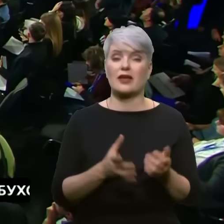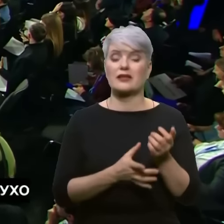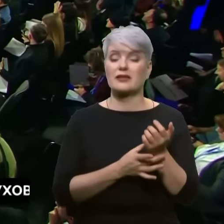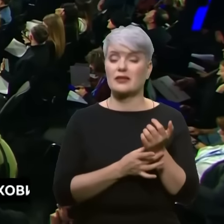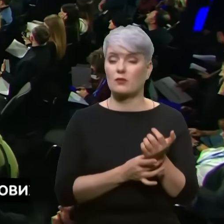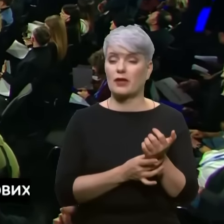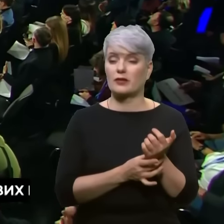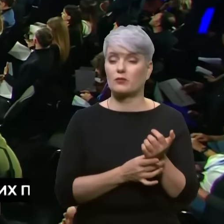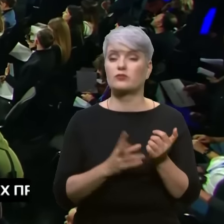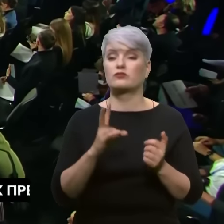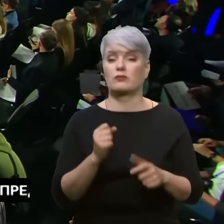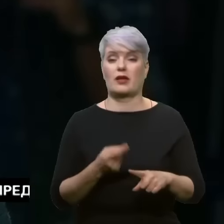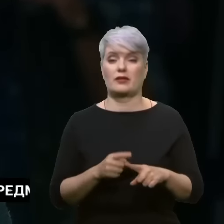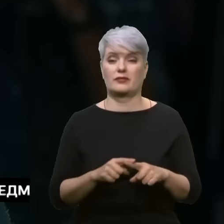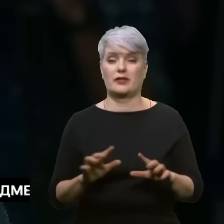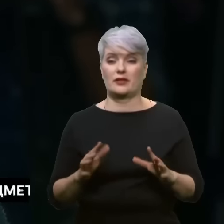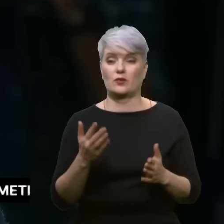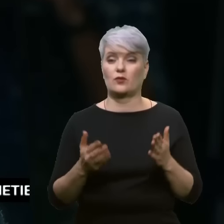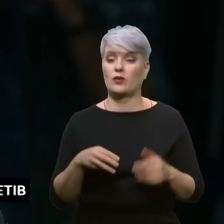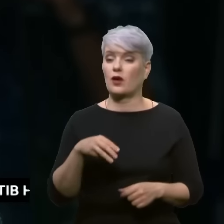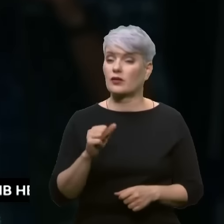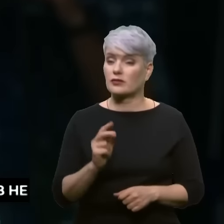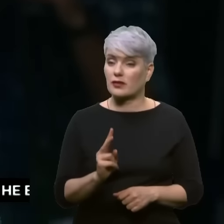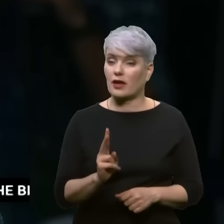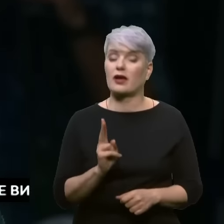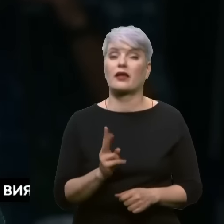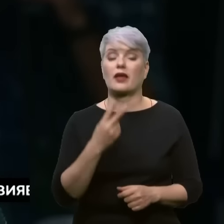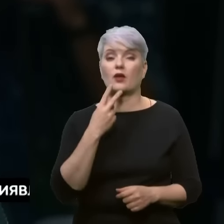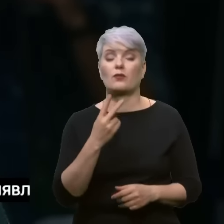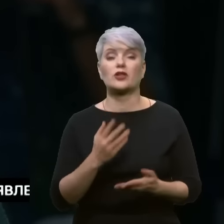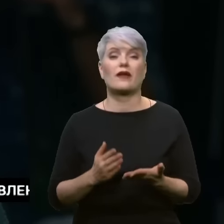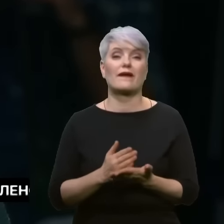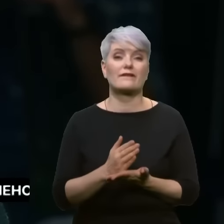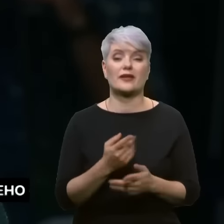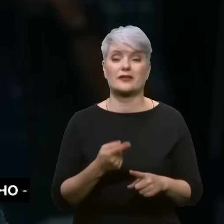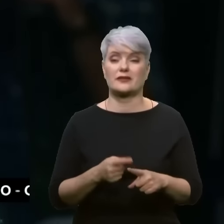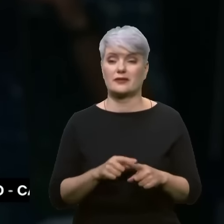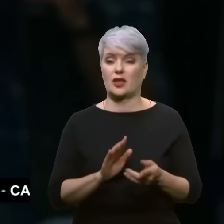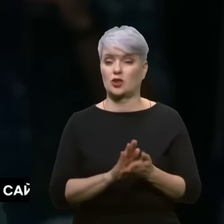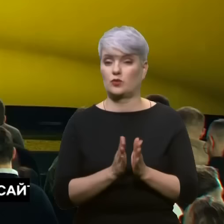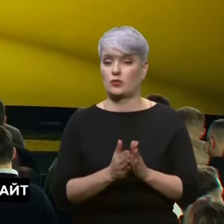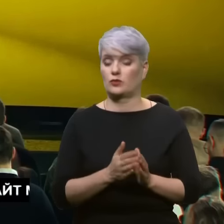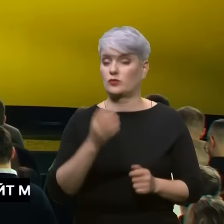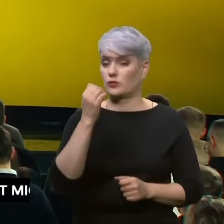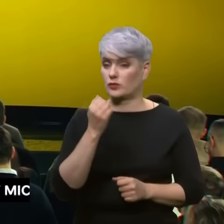цій історії, і якщо так, то який бачите вихід з цієї ситуації?